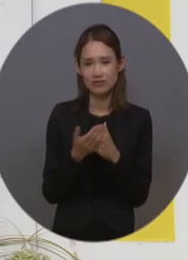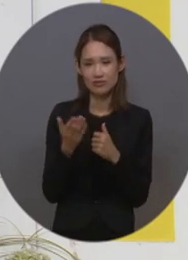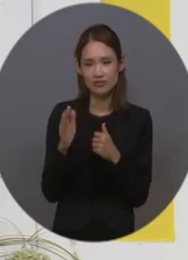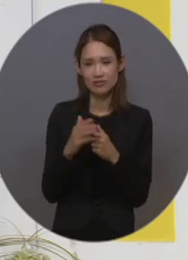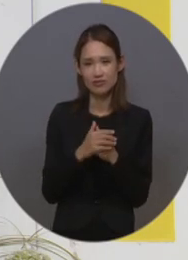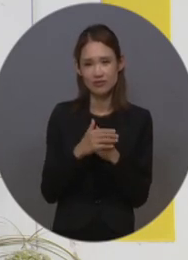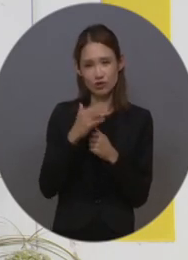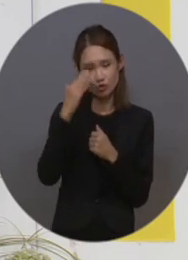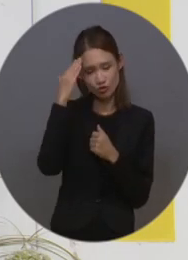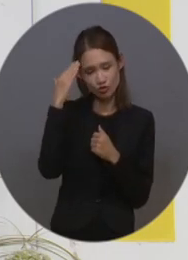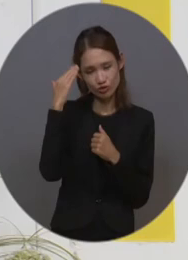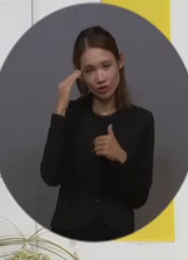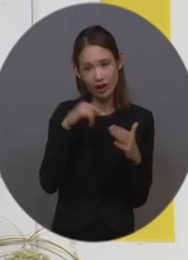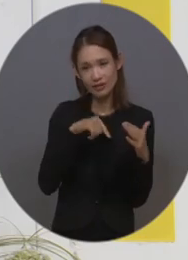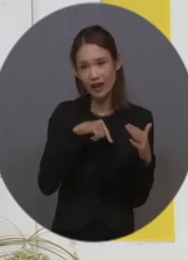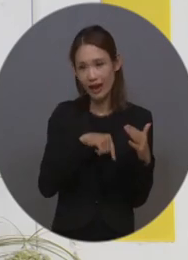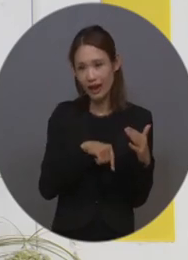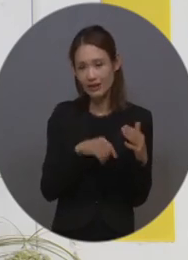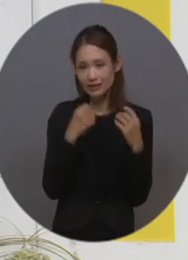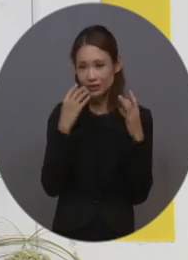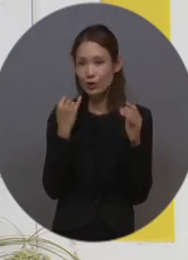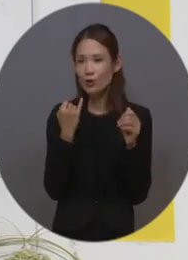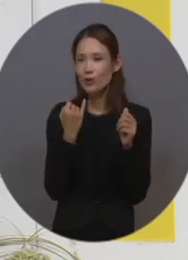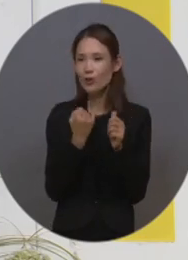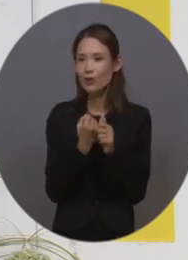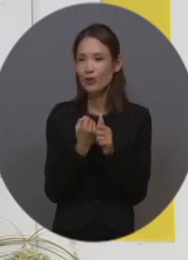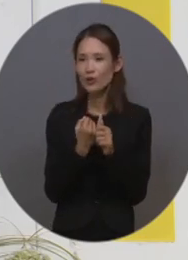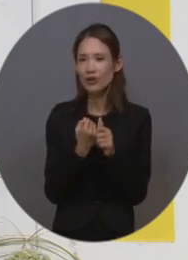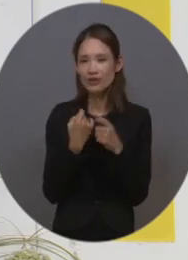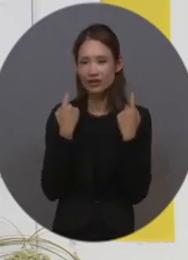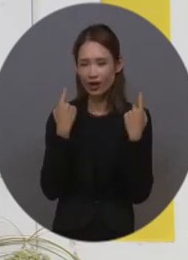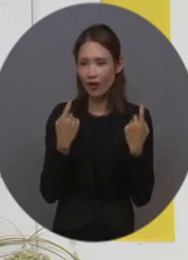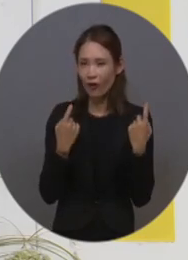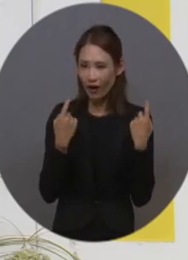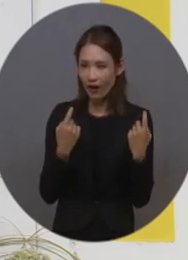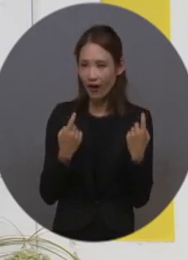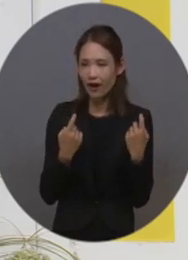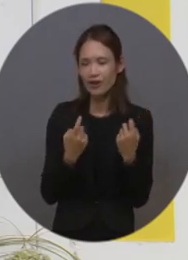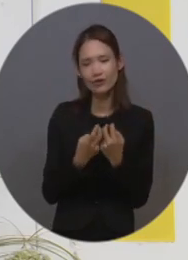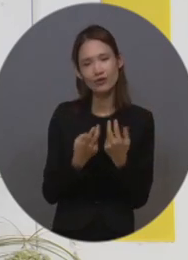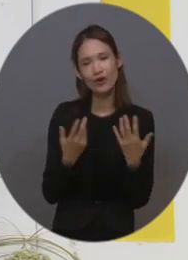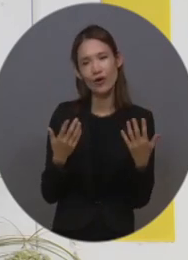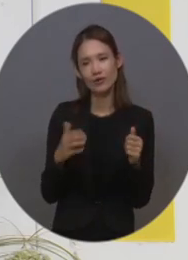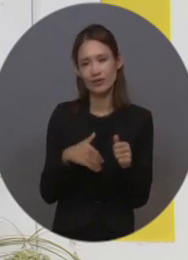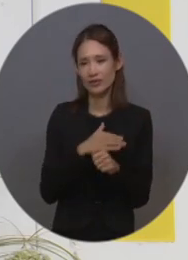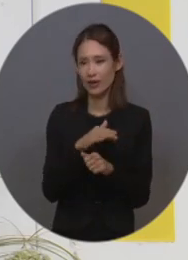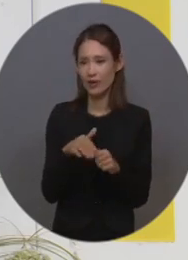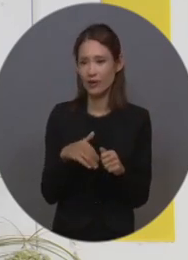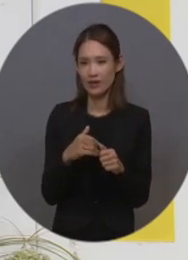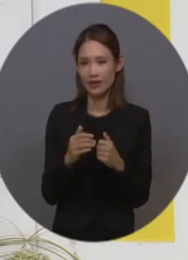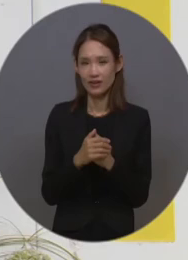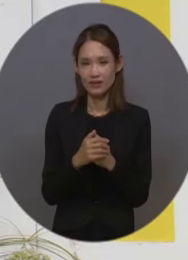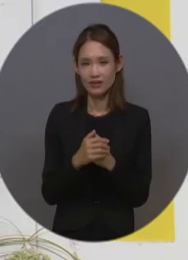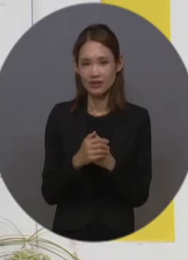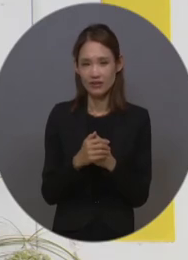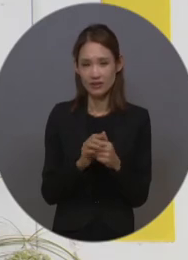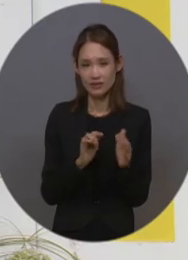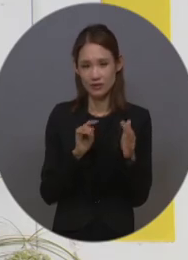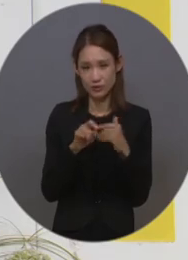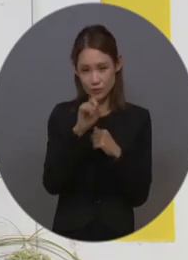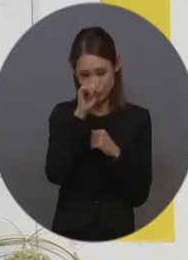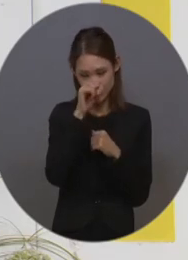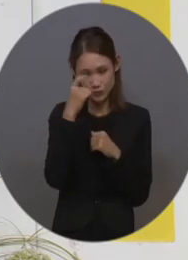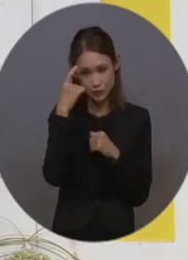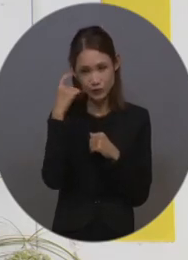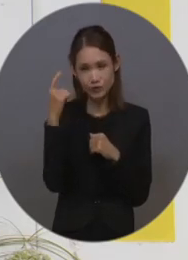이거 그냥 국내에서 신혼여행을 네. 할 수밖에 없었고 네. 또 그때 가서 저희들이